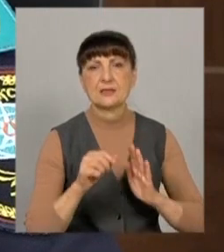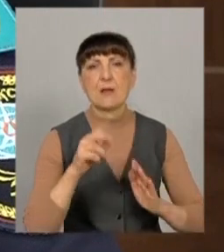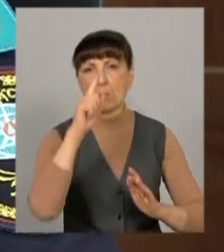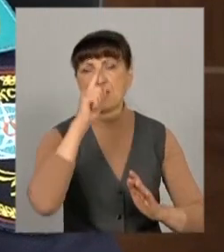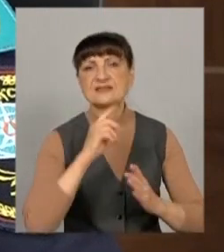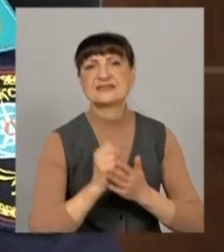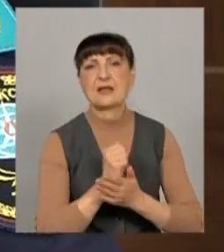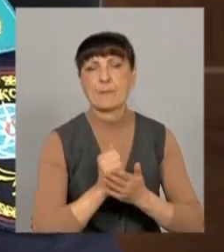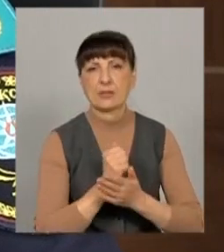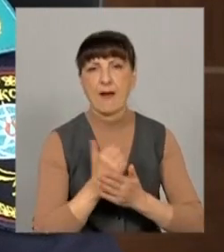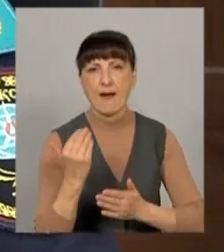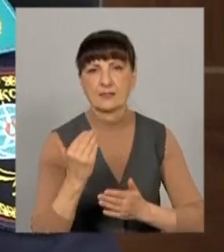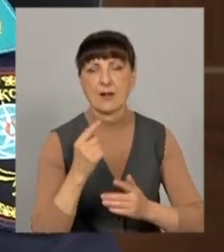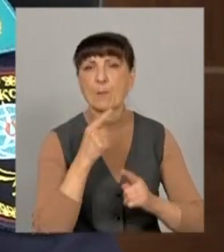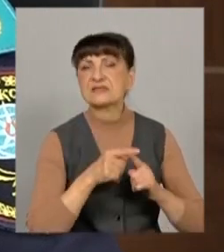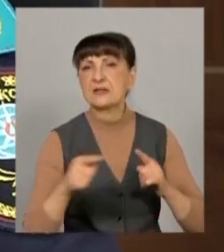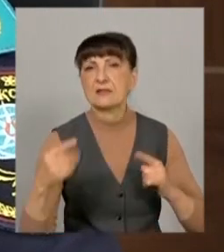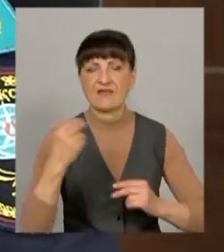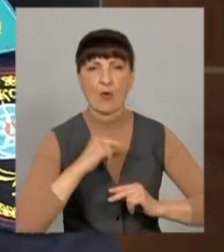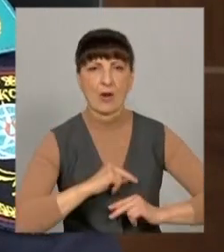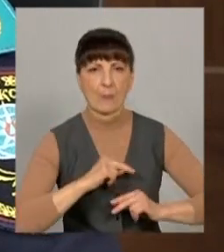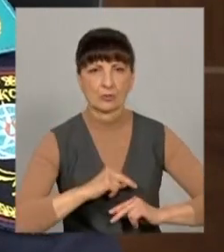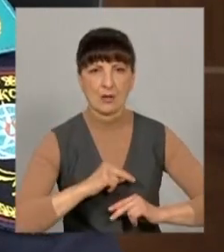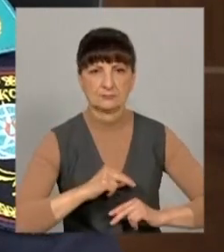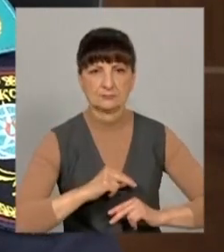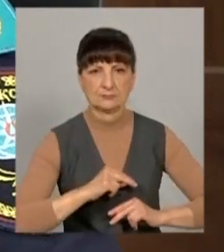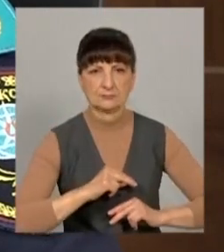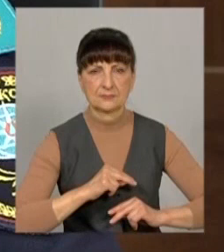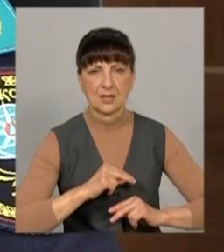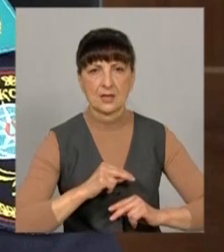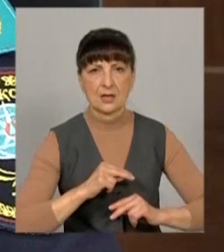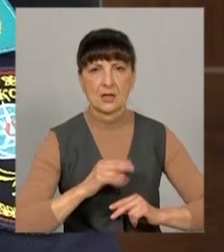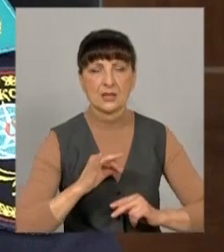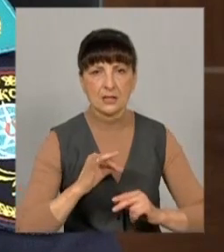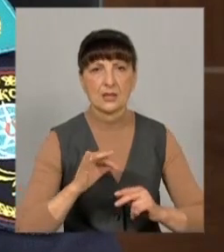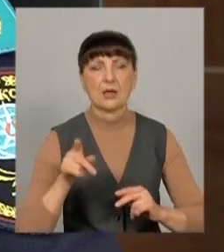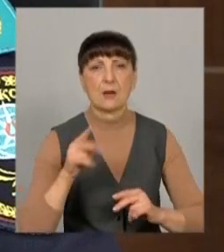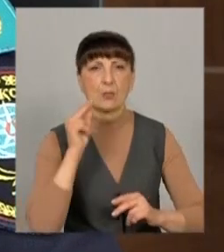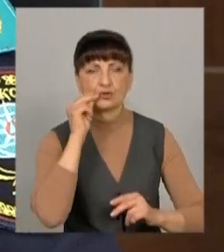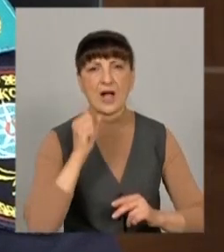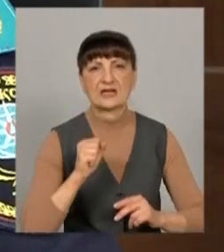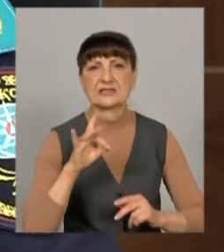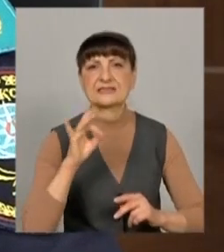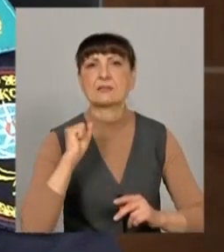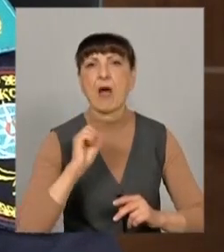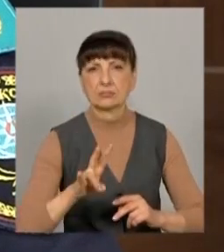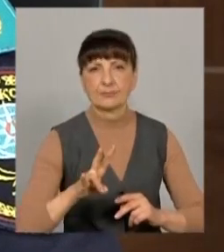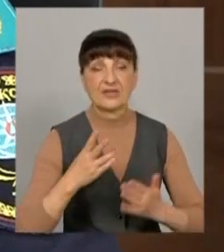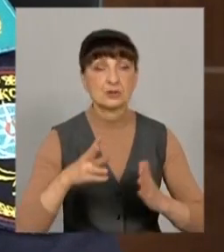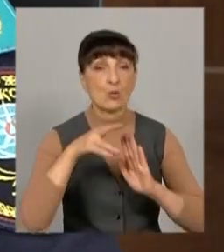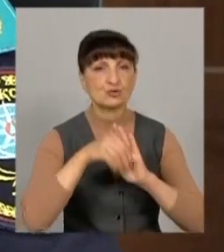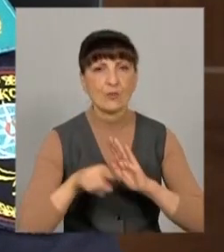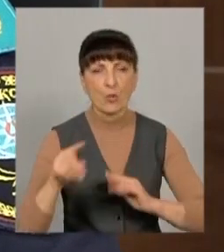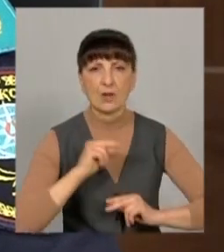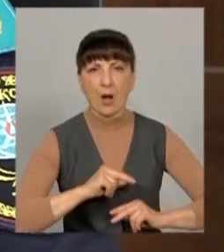денежного содержания по последней занимаемой должности сотрудника, а именно Курманбекова Арслана. Если учитывать то, что